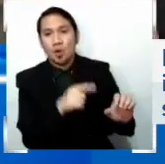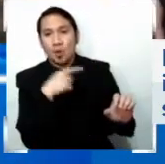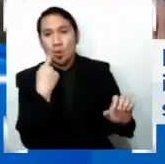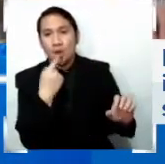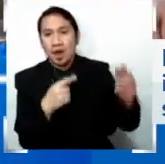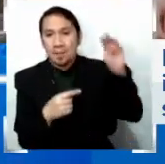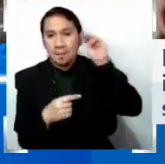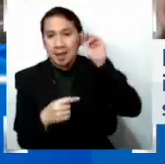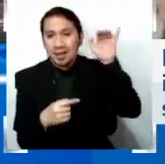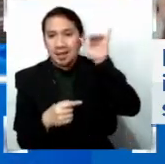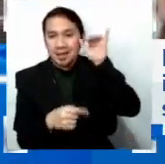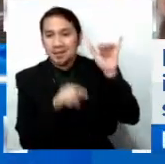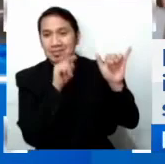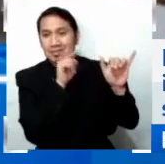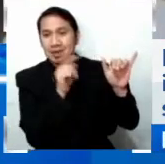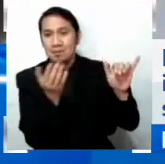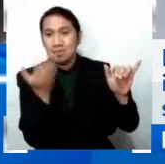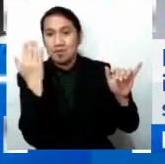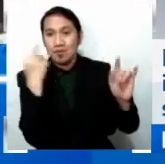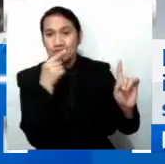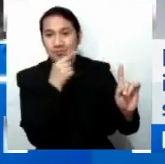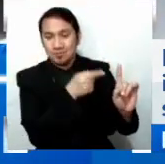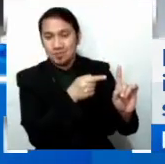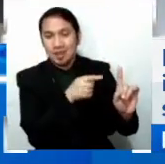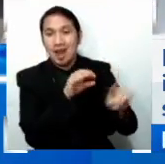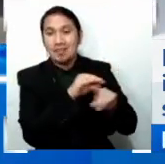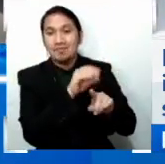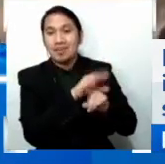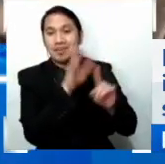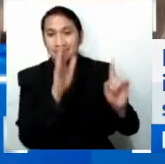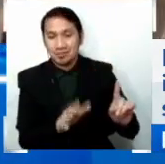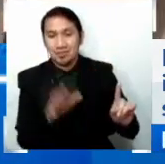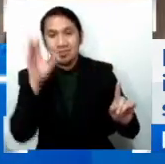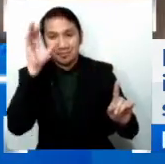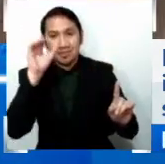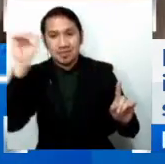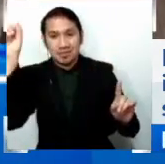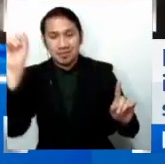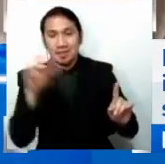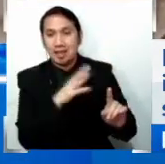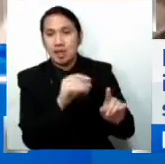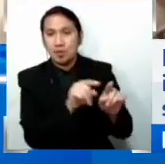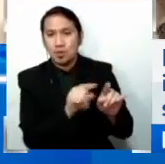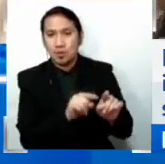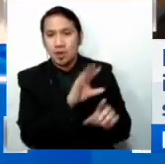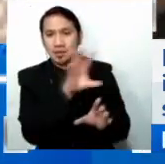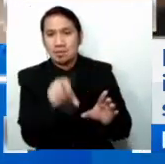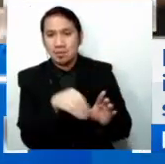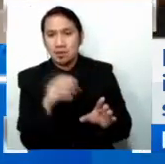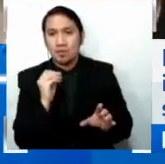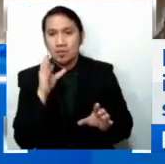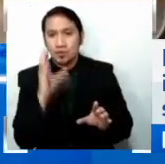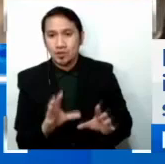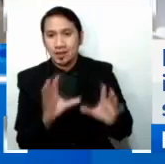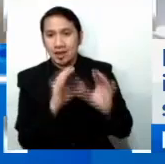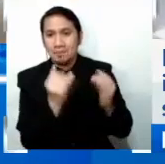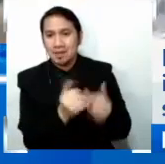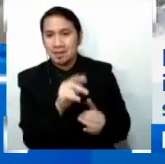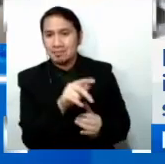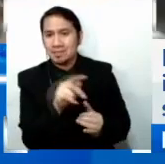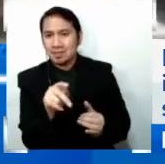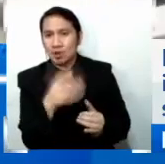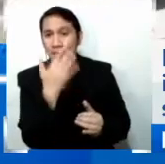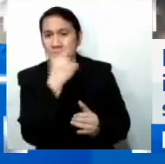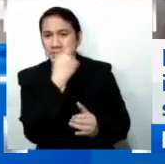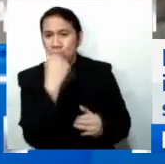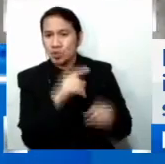dating presidential economic adviser at lima pa sa opisyal ng Parmalee Pharmaceuticals Corporation. Sa gitna ito ng investigasyon sa kinukwestiyong